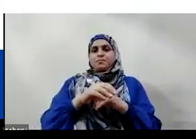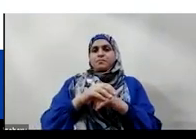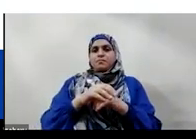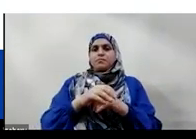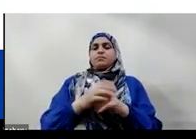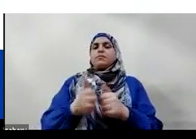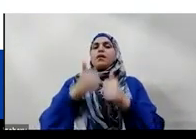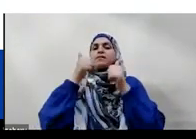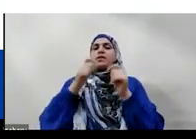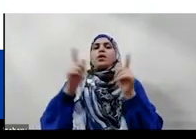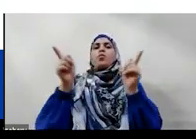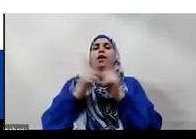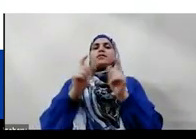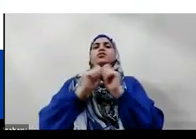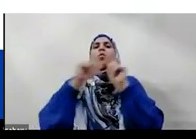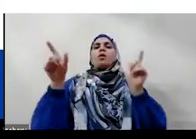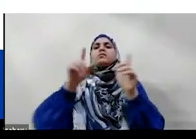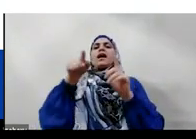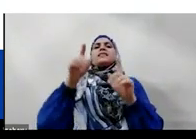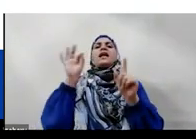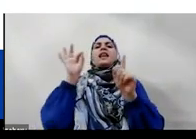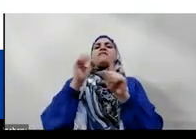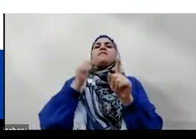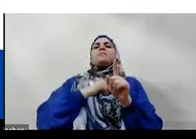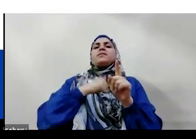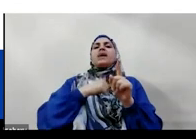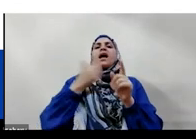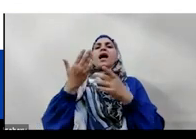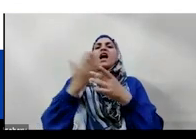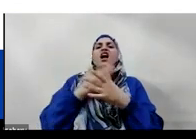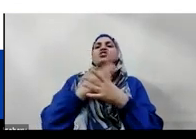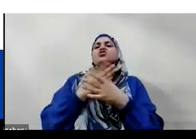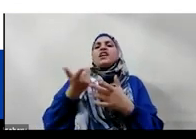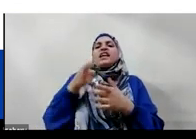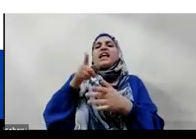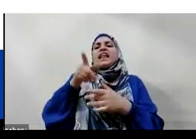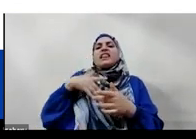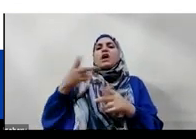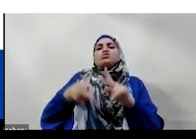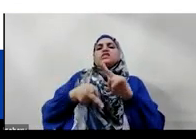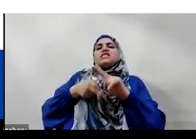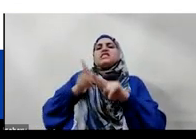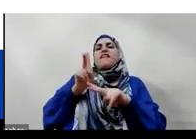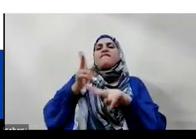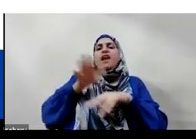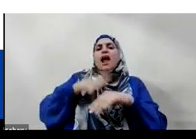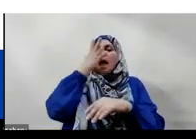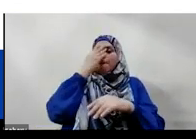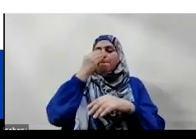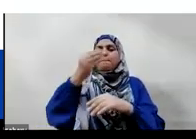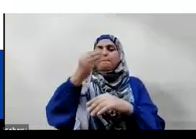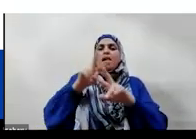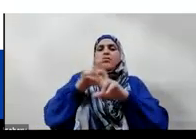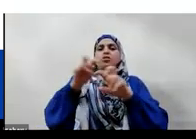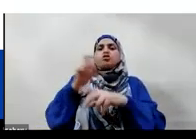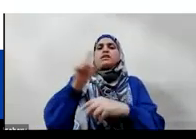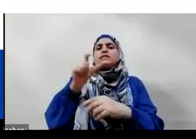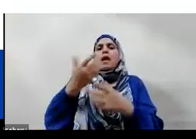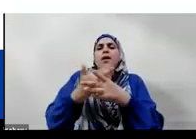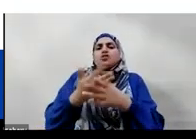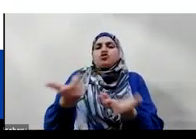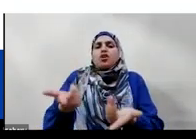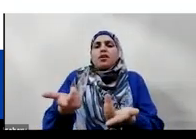محدد وواضح حول الاوبجكتيفز اللي حضرتك عايز تحققها، واكتب اسبابك